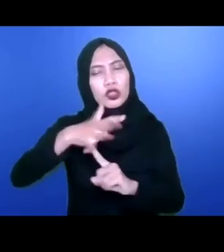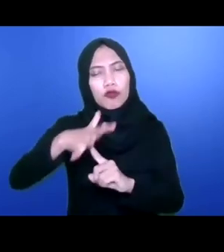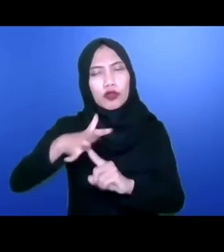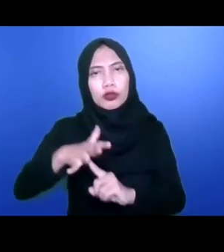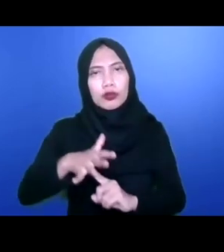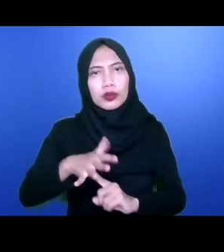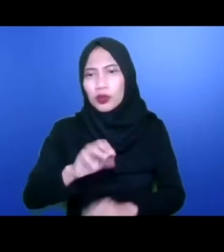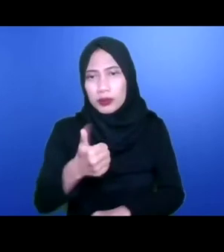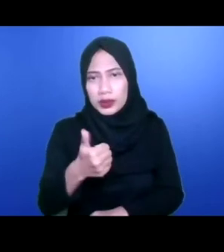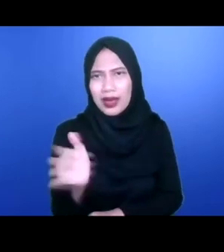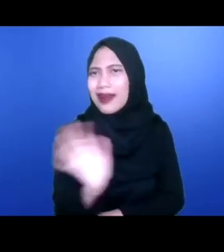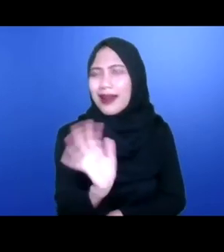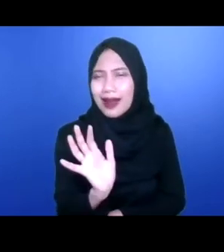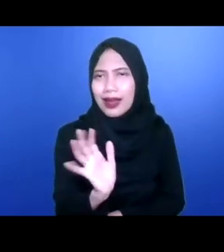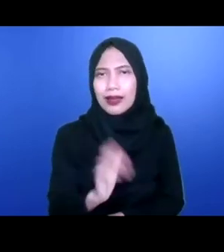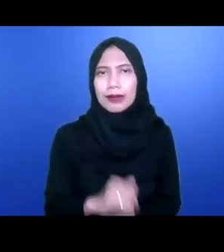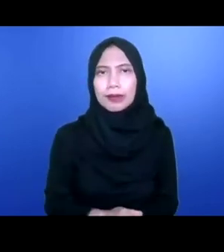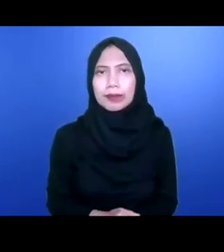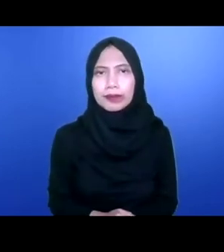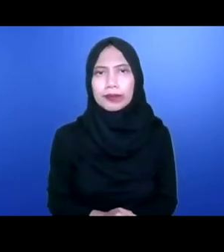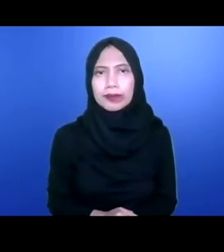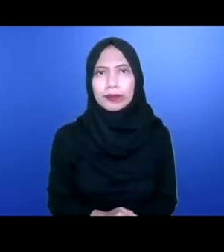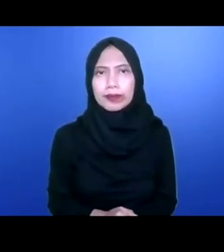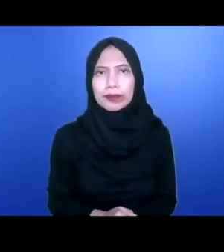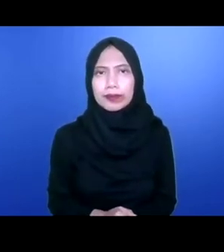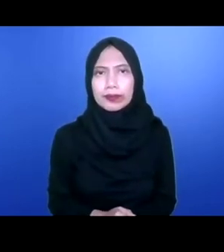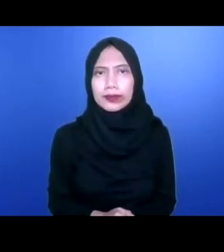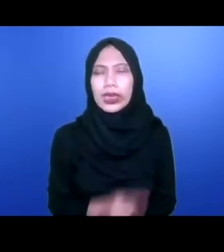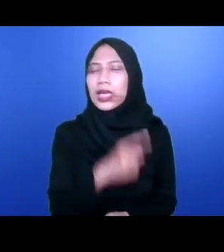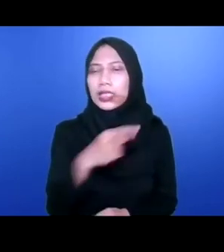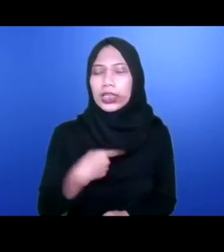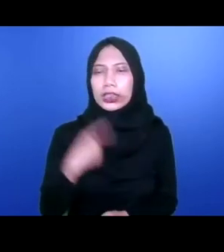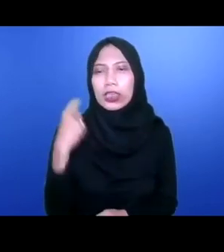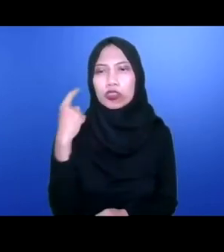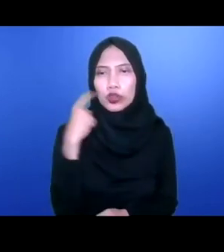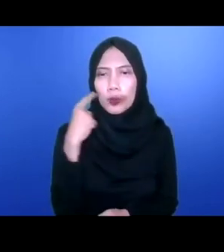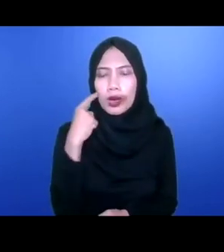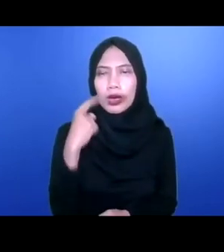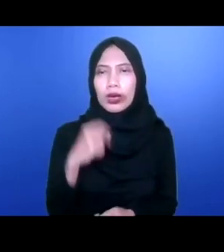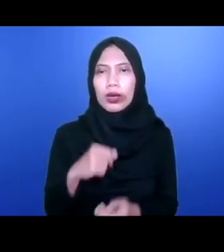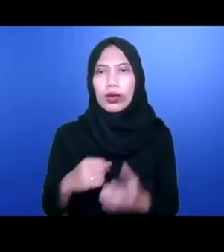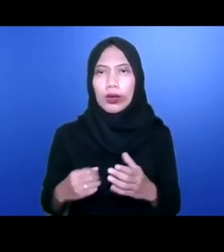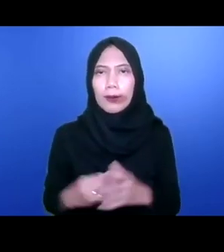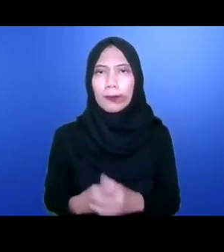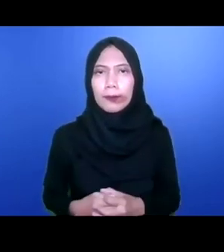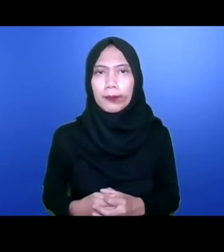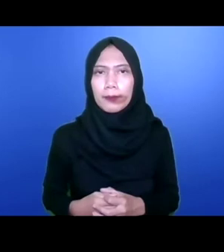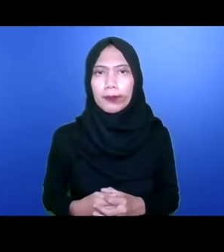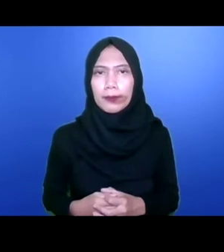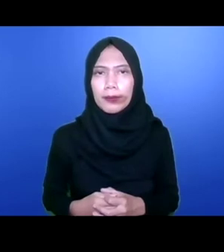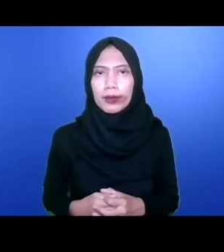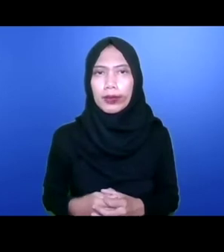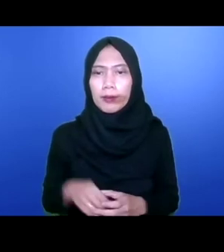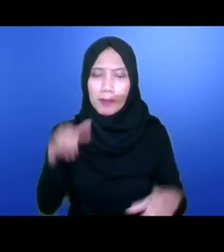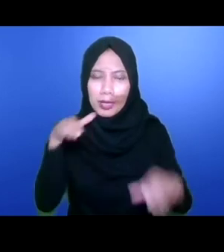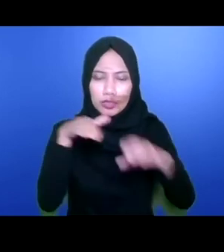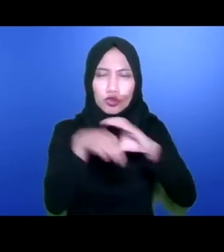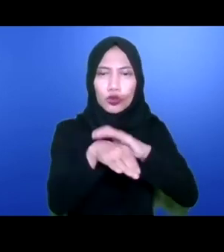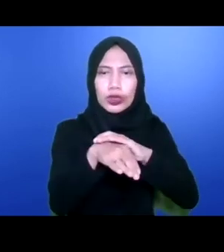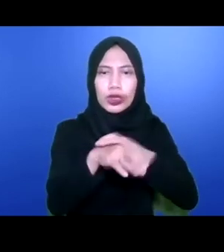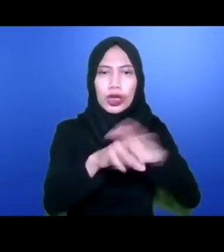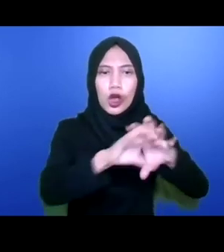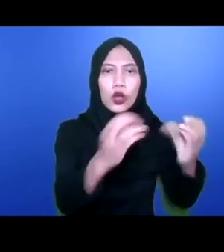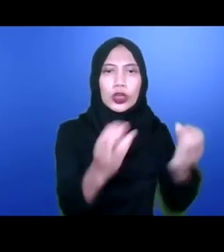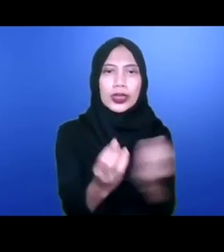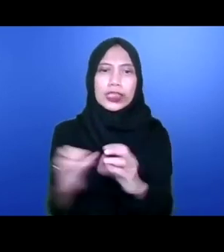bisa. Makanya kami muncul dengan strategi below the line, very segmented, mainnya community. Apa yang dilakukan adalah